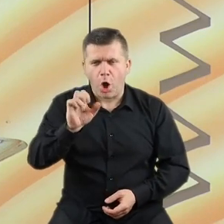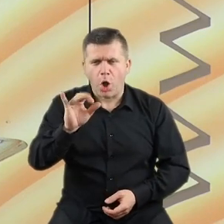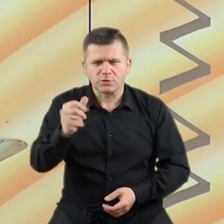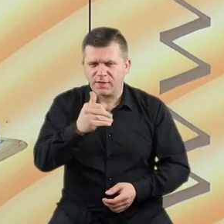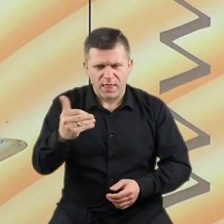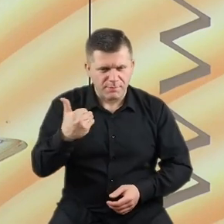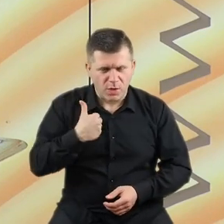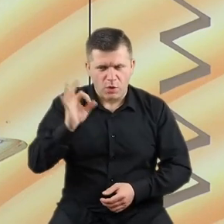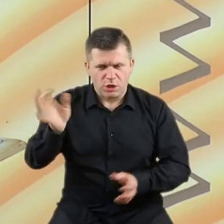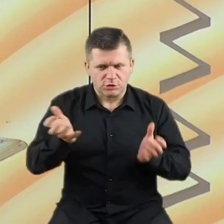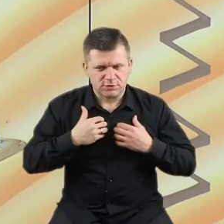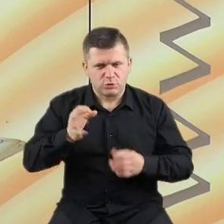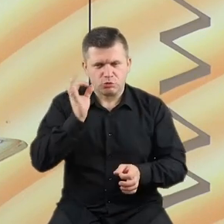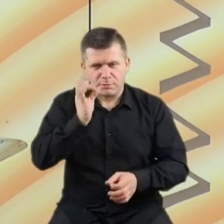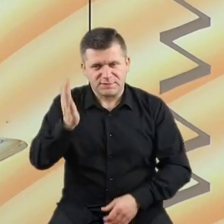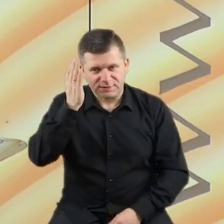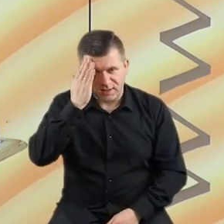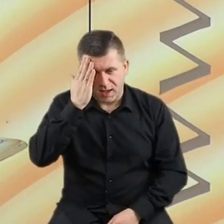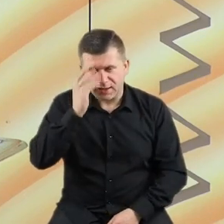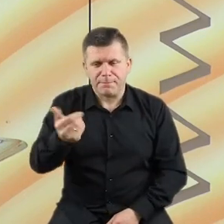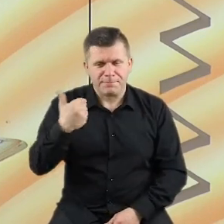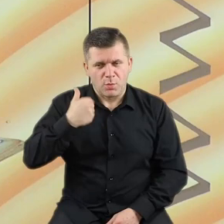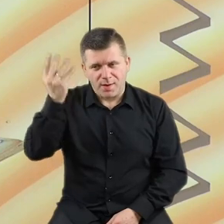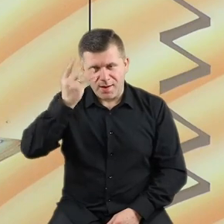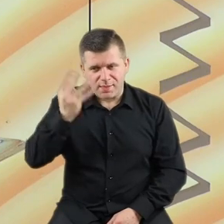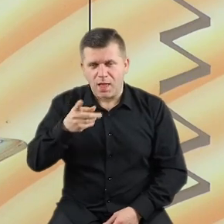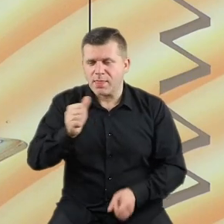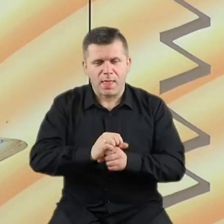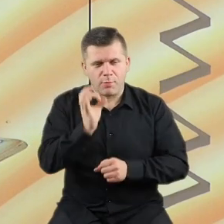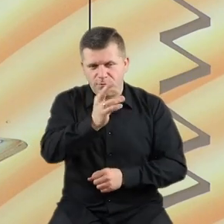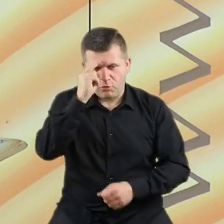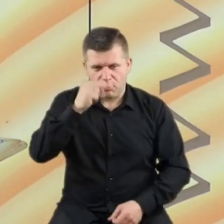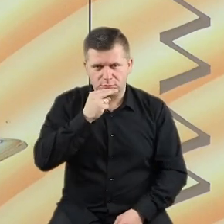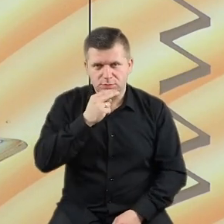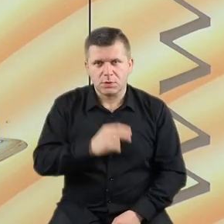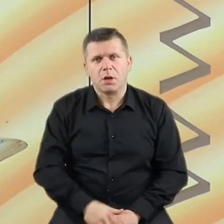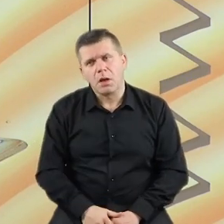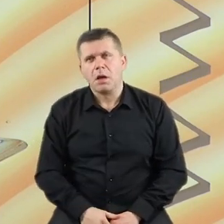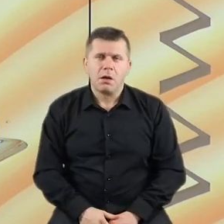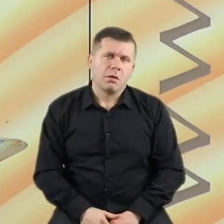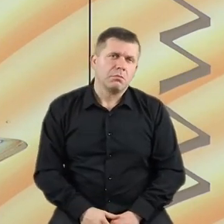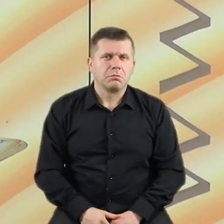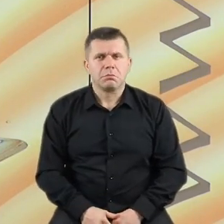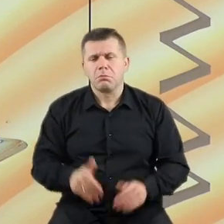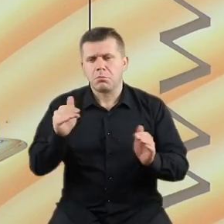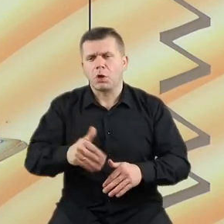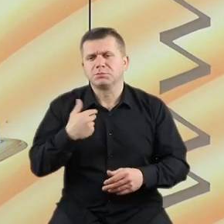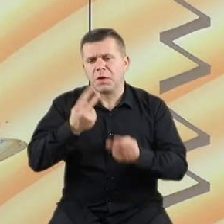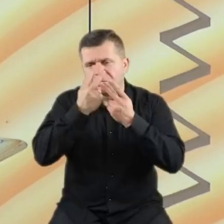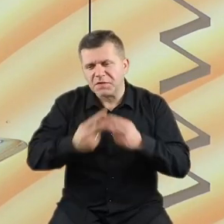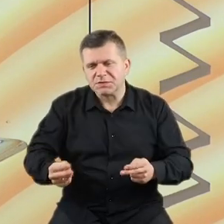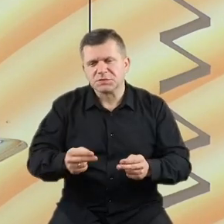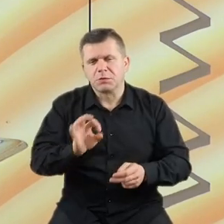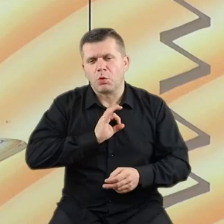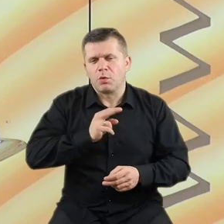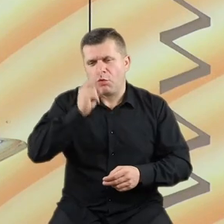Rokosowski. Jego życiorys jest dobrze znany. Owszem, był generałem, ale to nie był pani ojciec. O, no to może bywał z wizytą mojego